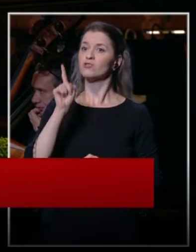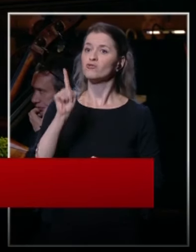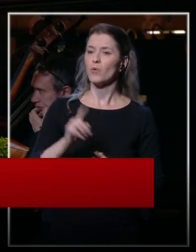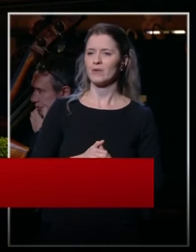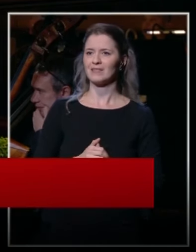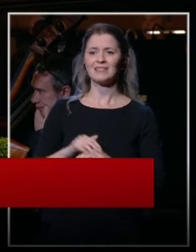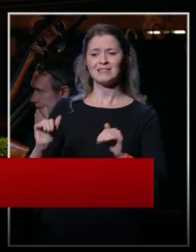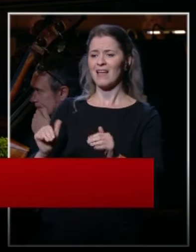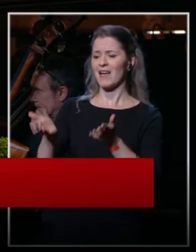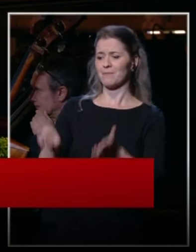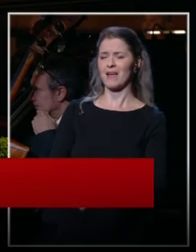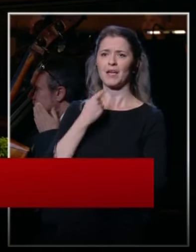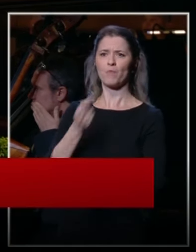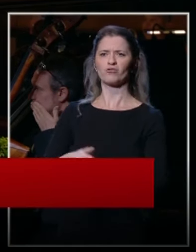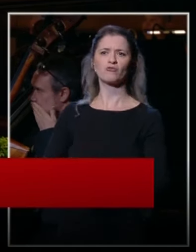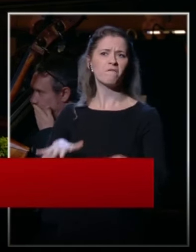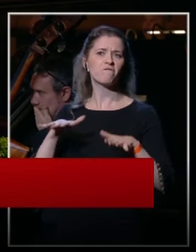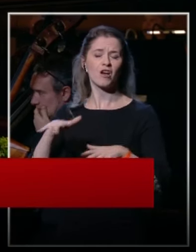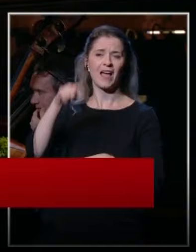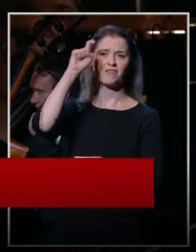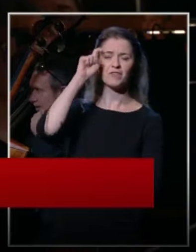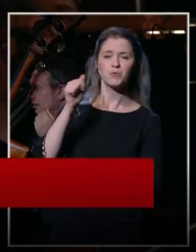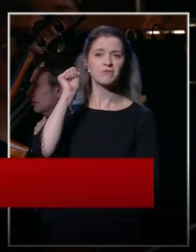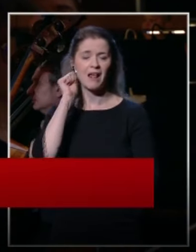gyermeknek mondható vagány fiúk és lányok.